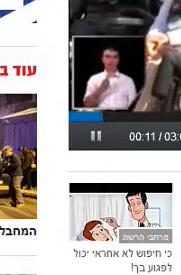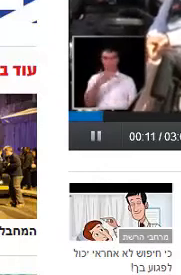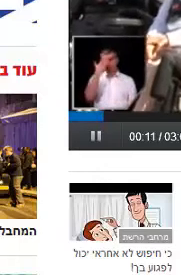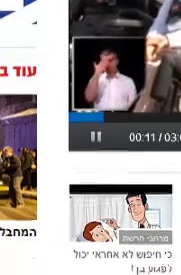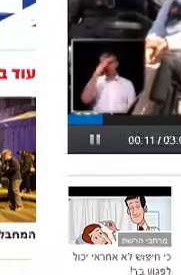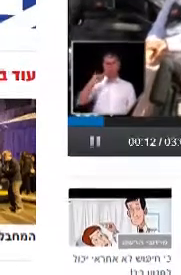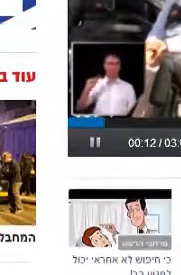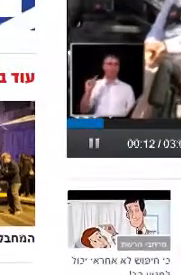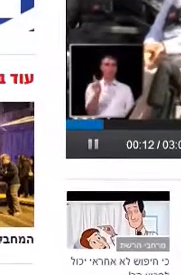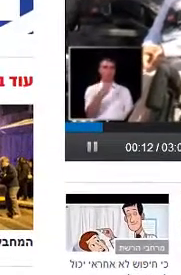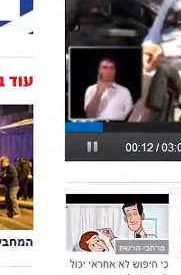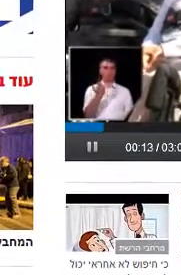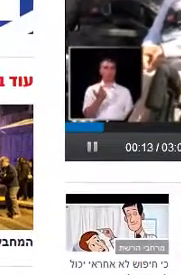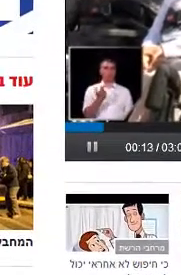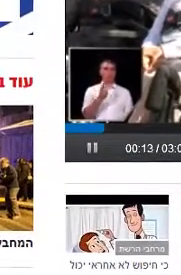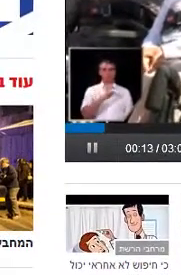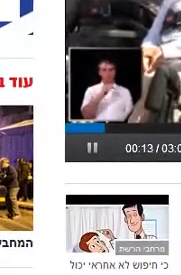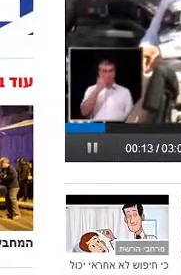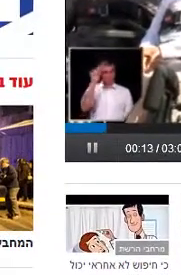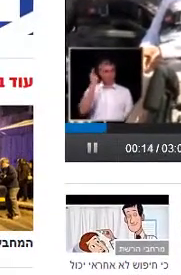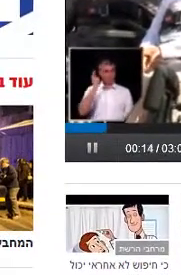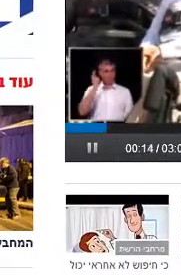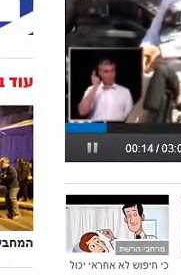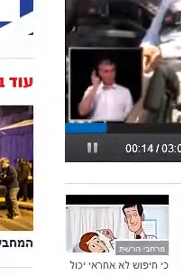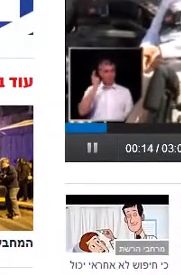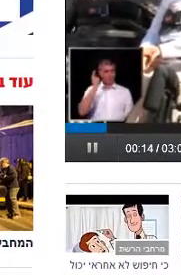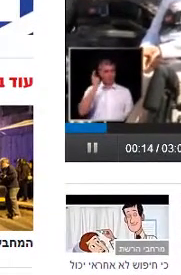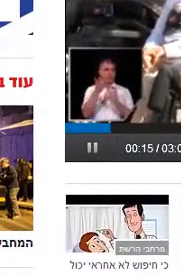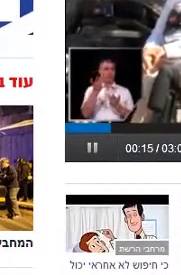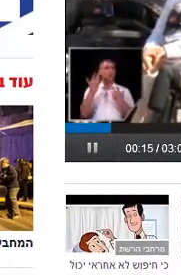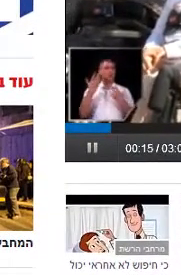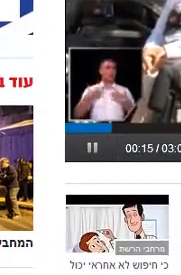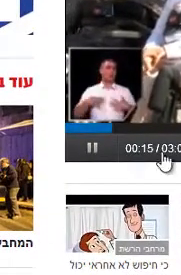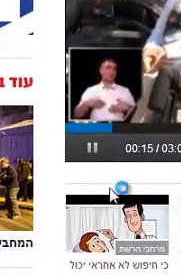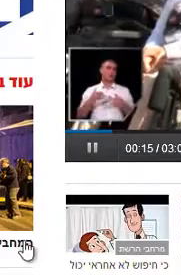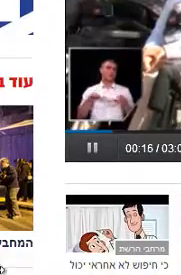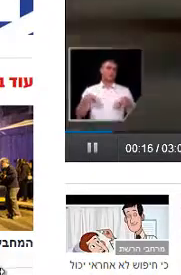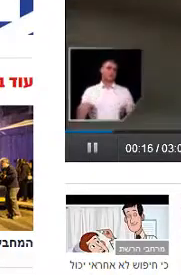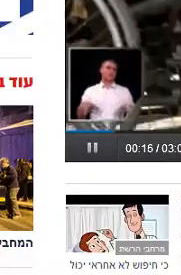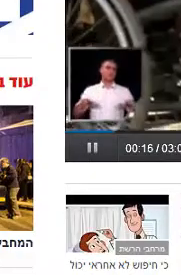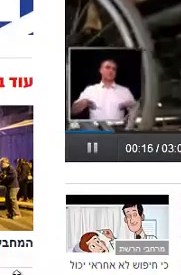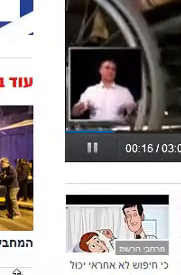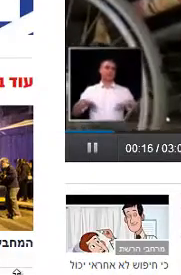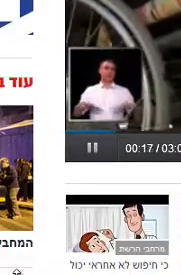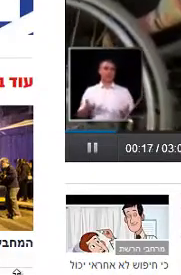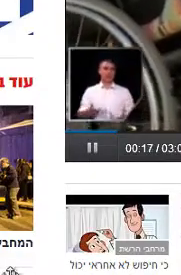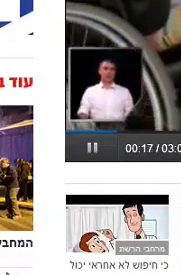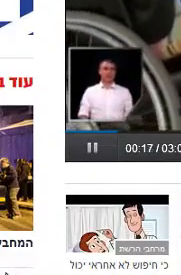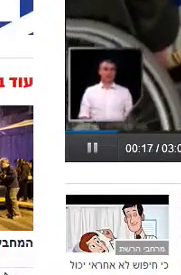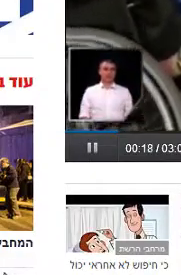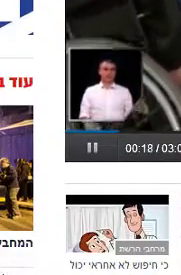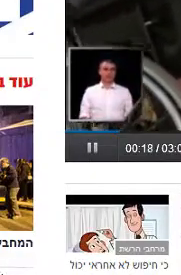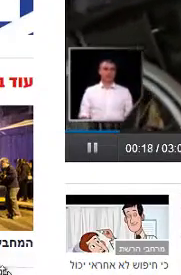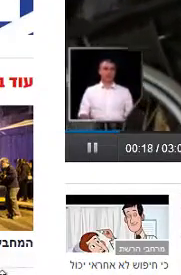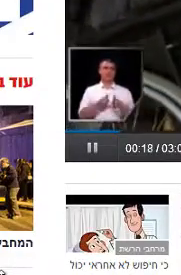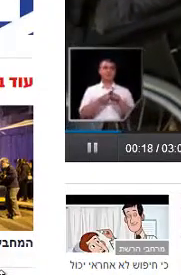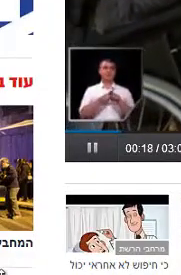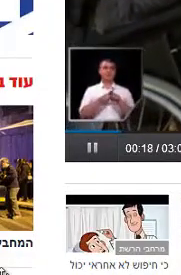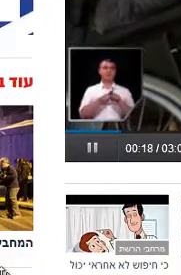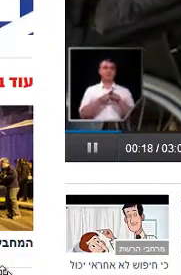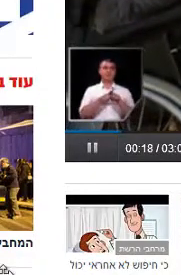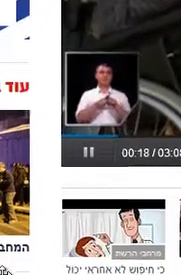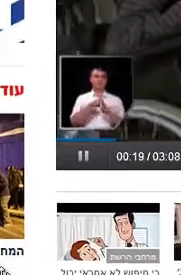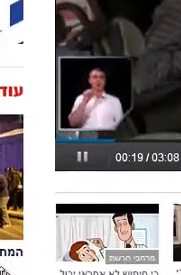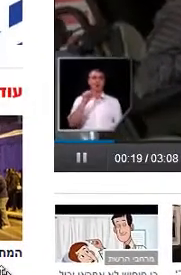הוא מכיר את כולם, אבל הוא לא מפגר, הוא בסך הכל מפגר בגוף עם כיסא גלגלים. האחים אוריחי